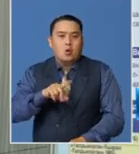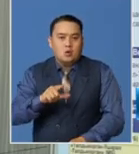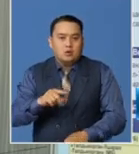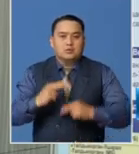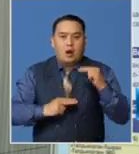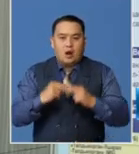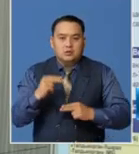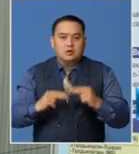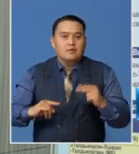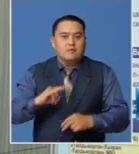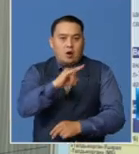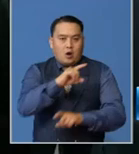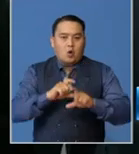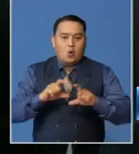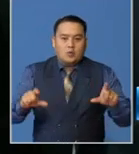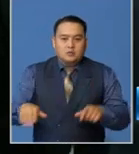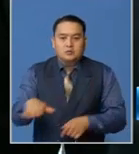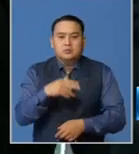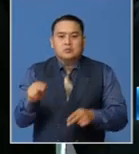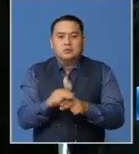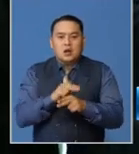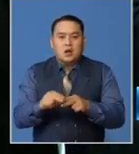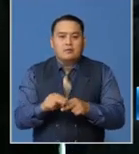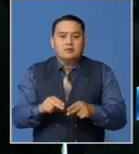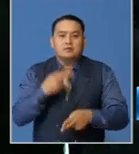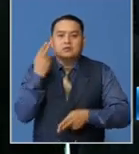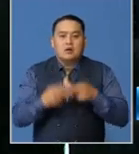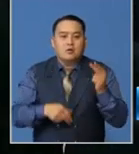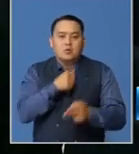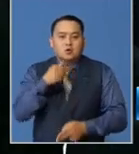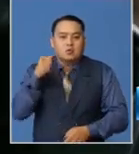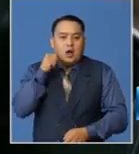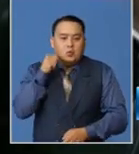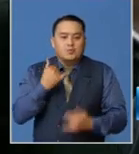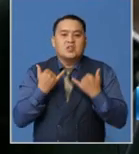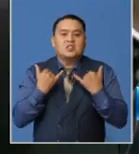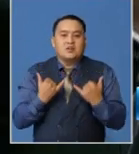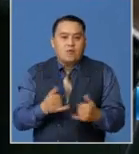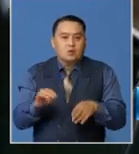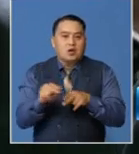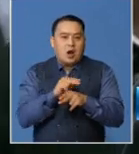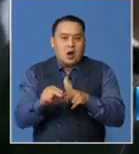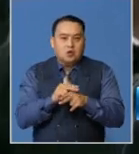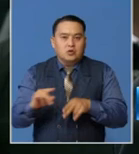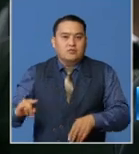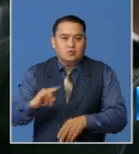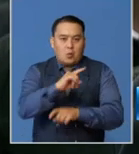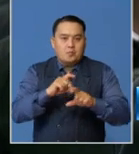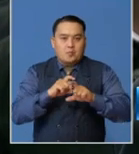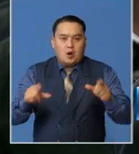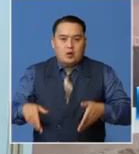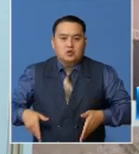строительство воздушной гавани у побережья целебного озеро завершили в прошлом году она сегодня идет реконструкция взлетно-посадочной